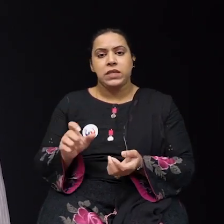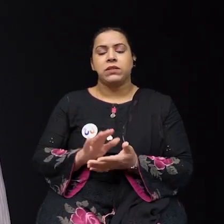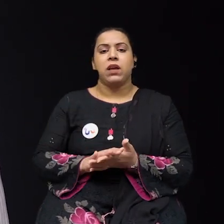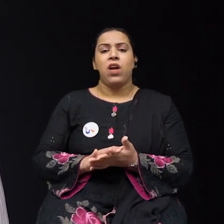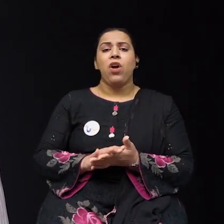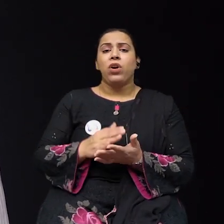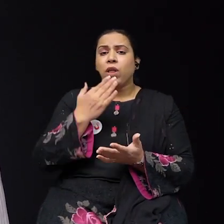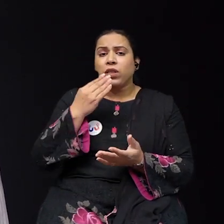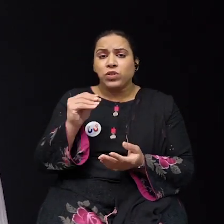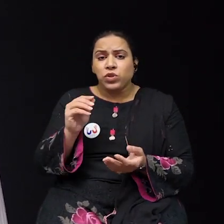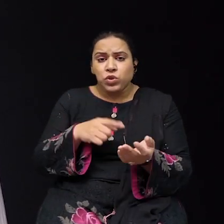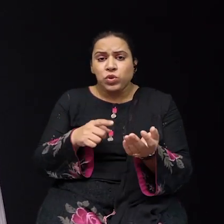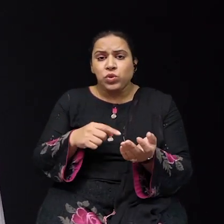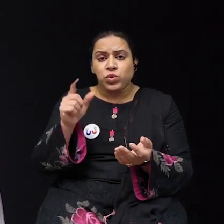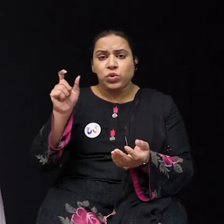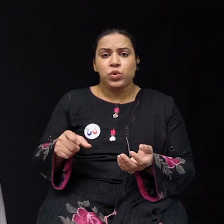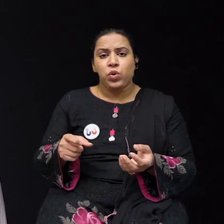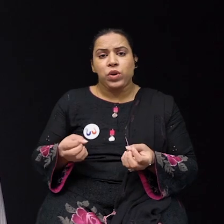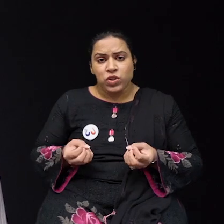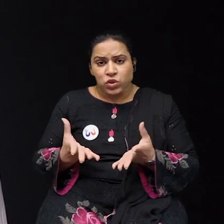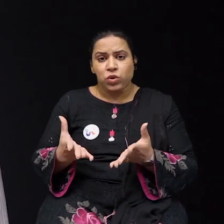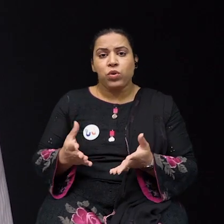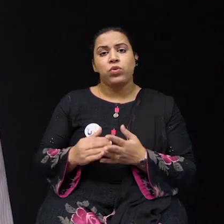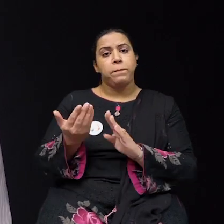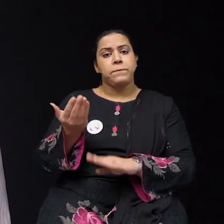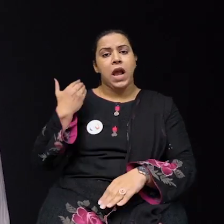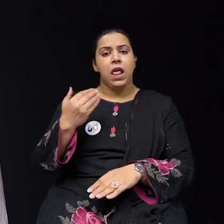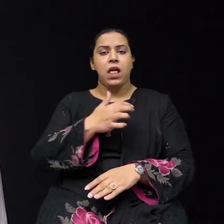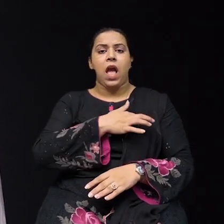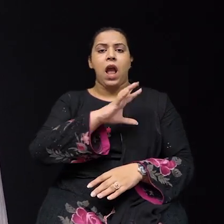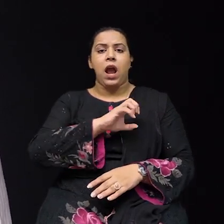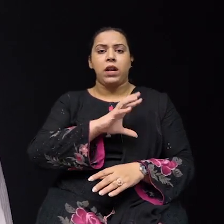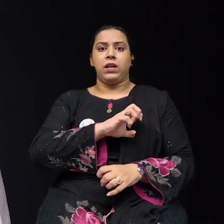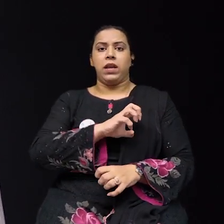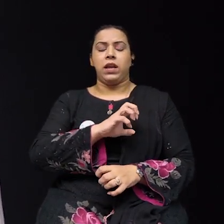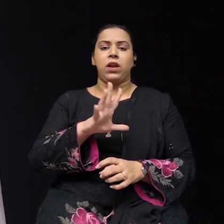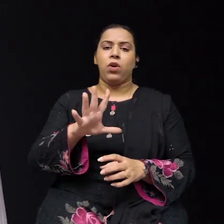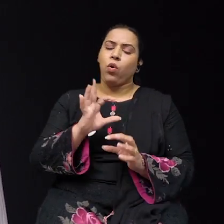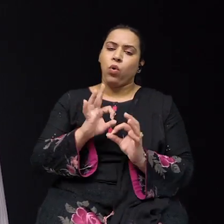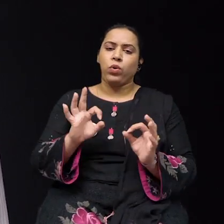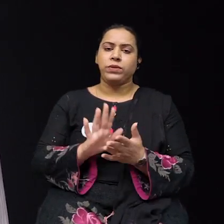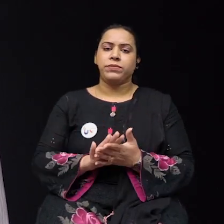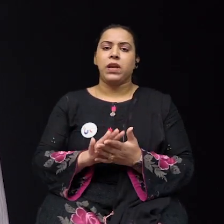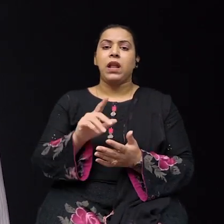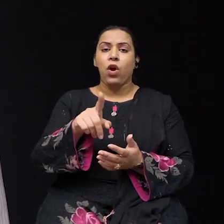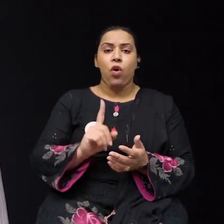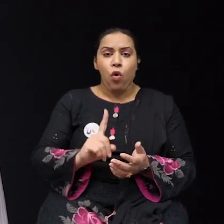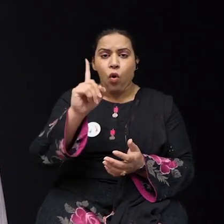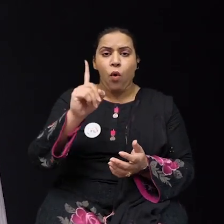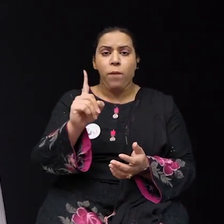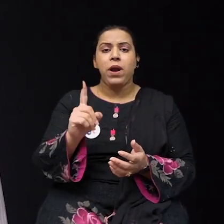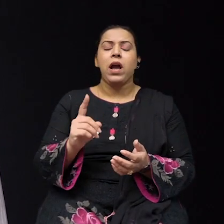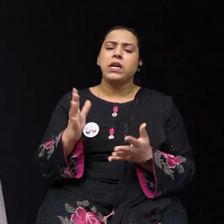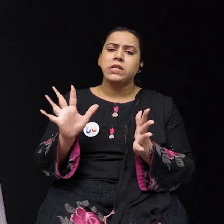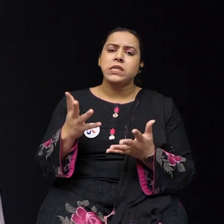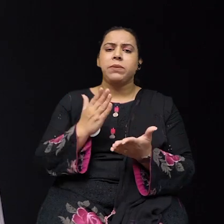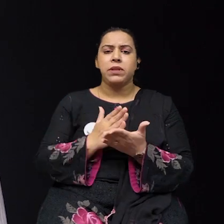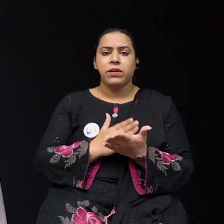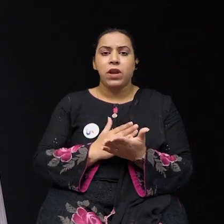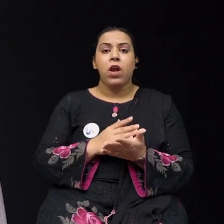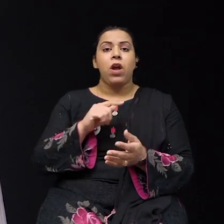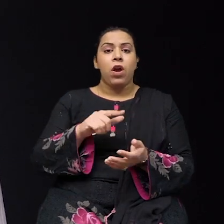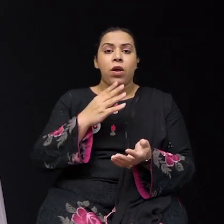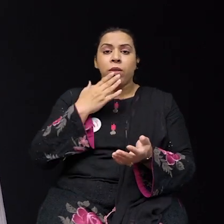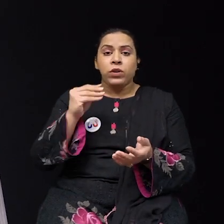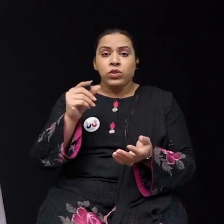ایسا ہے جیسے کہ اس کو ایک دفعہ پہلے ہارٹ اٹیک ہو چکا ہے۔ یعنی کہ آپ کی عمر کا کسی حصے میں بھی اگر شوگر آ گئی اور آپ نے اس کا دھیان نہیں